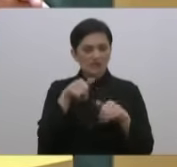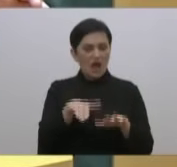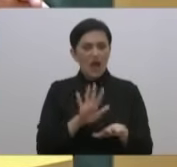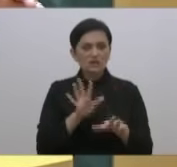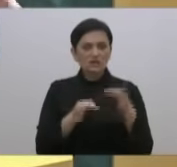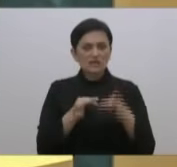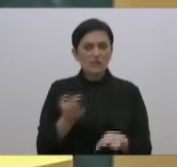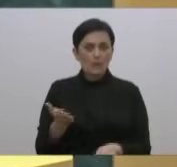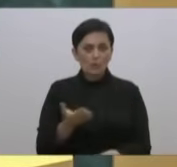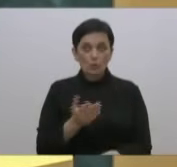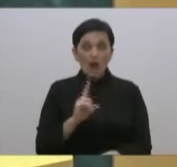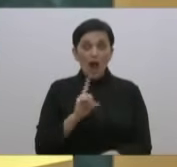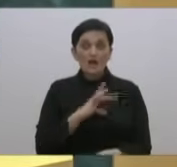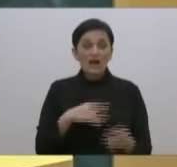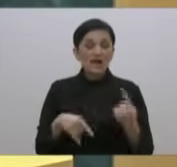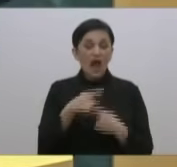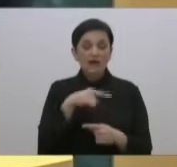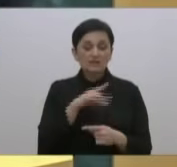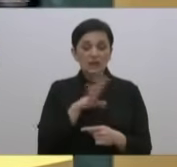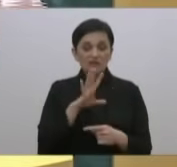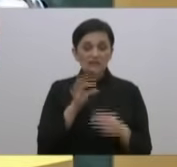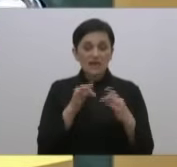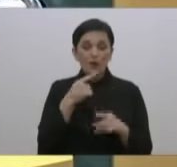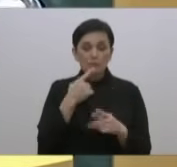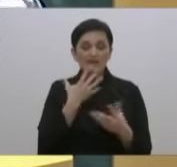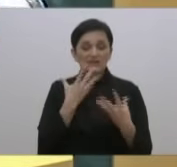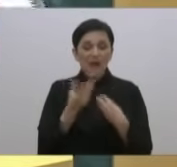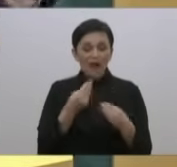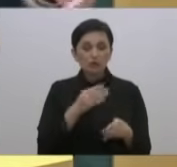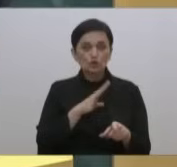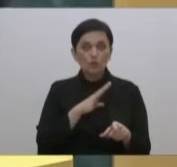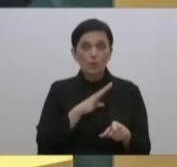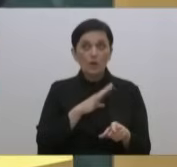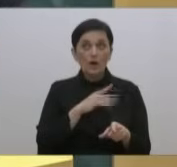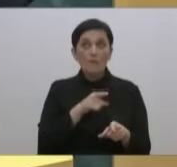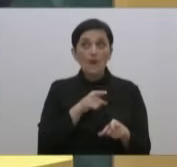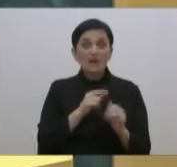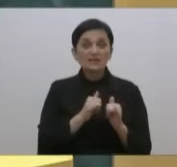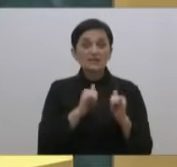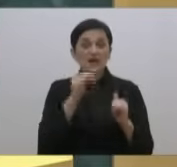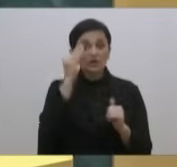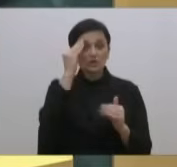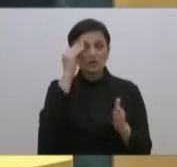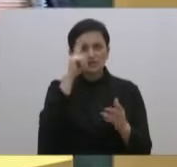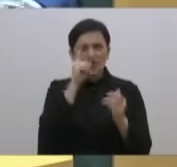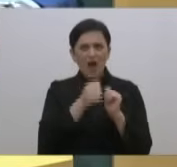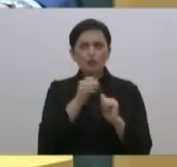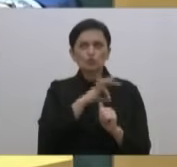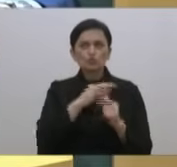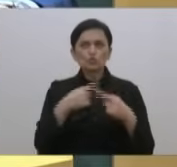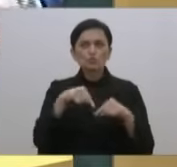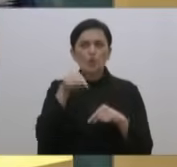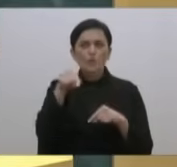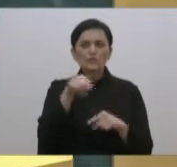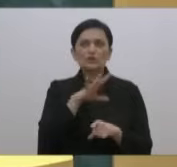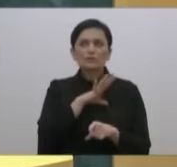სასამართლომო? Არა, გათეთრება არ იყო, თქვა სასამართლომ იყო, თაღლითობაო. და მათ განავითარეს ვერსია თავის დროზე გახსოვთ ალბათ იურიდიულ კომიტეტზე